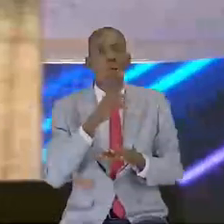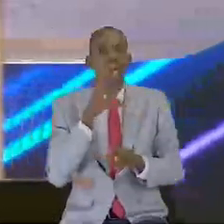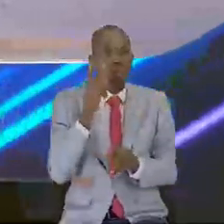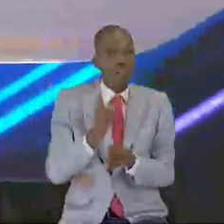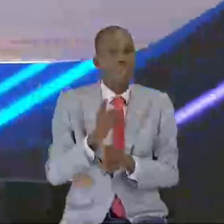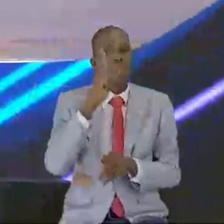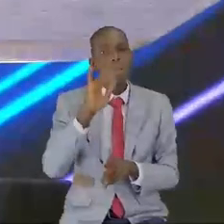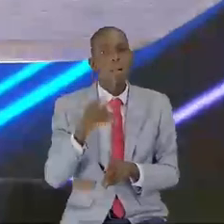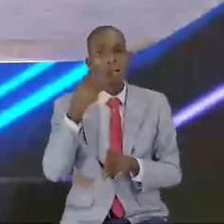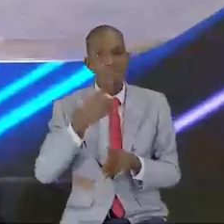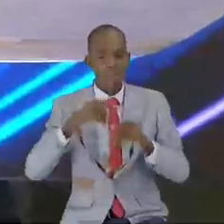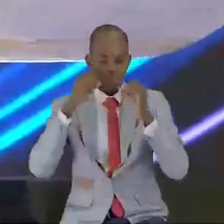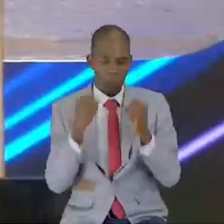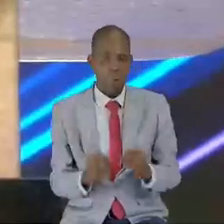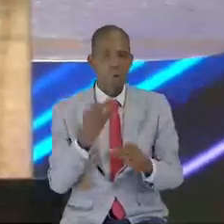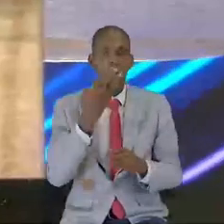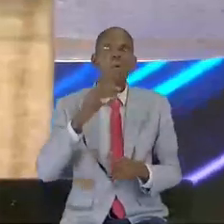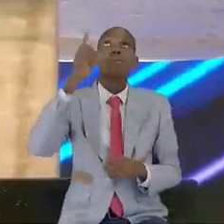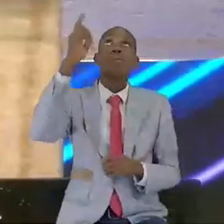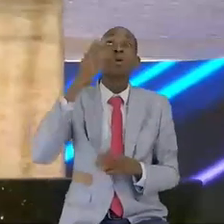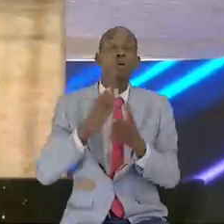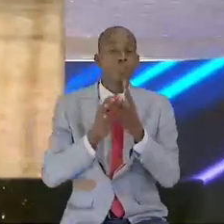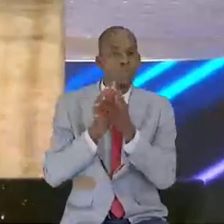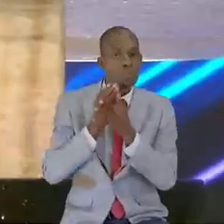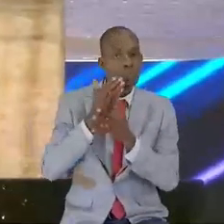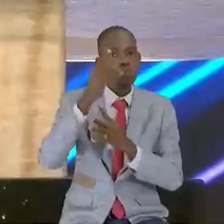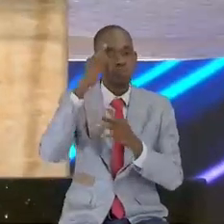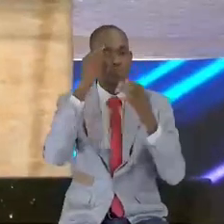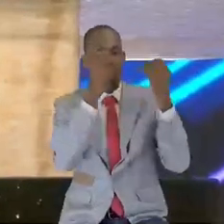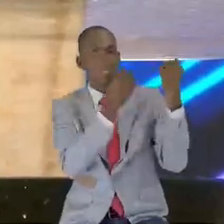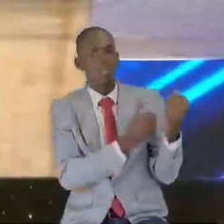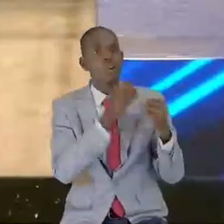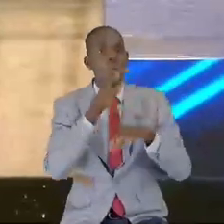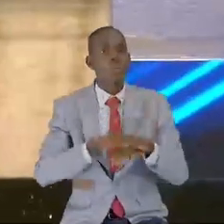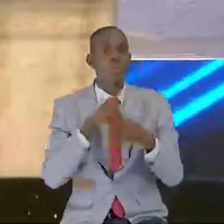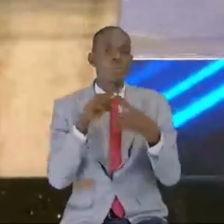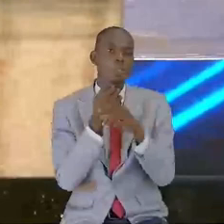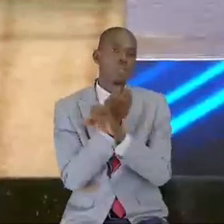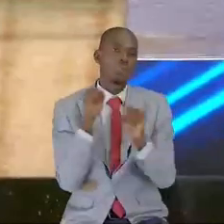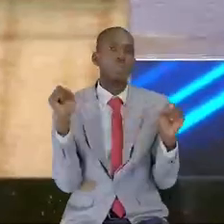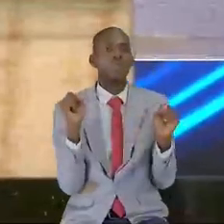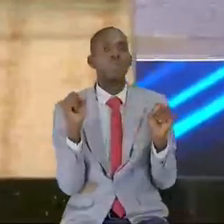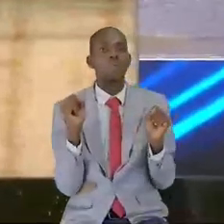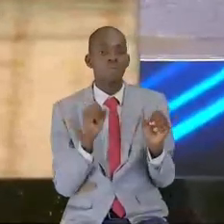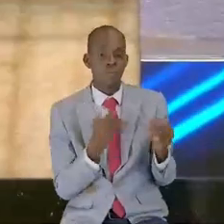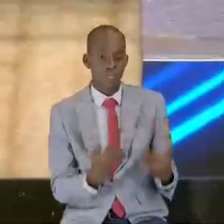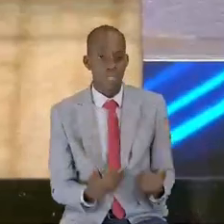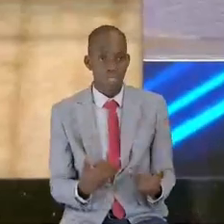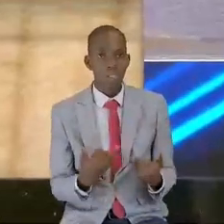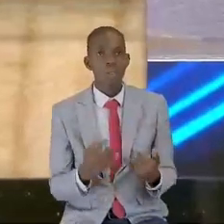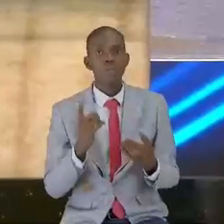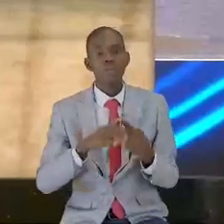Verset 5, vous qui êtes, vous qui par la puissance de Dieu êtes gardés par la foi pour le salut, prêts à